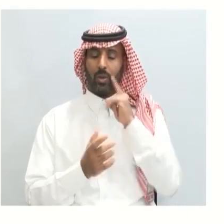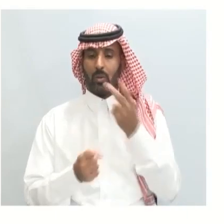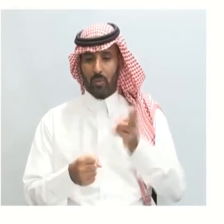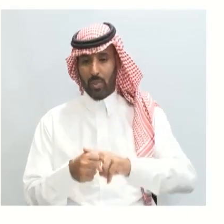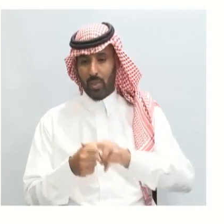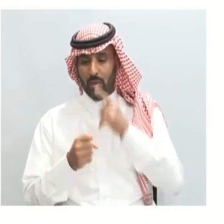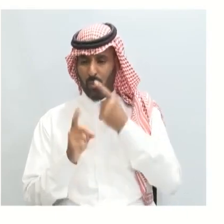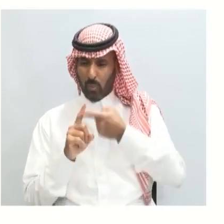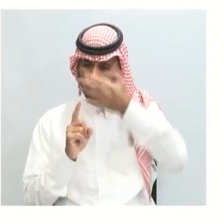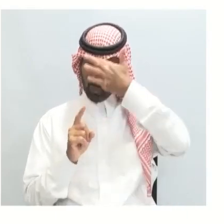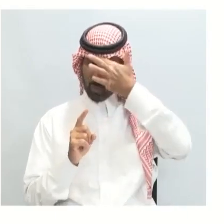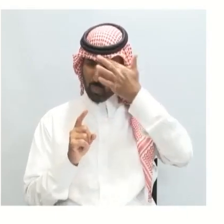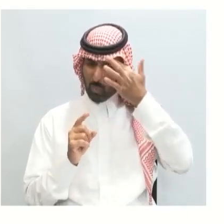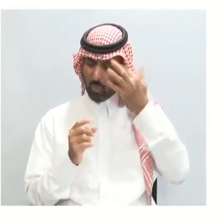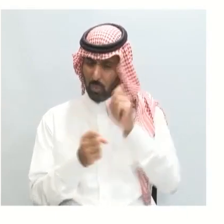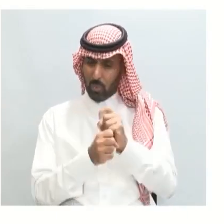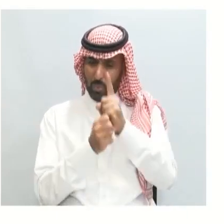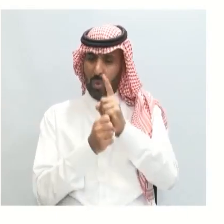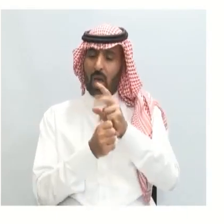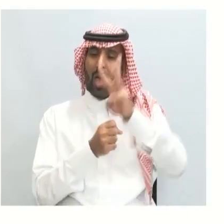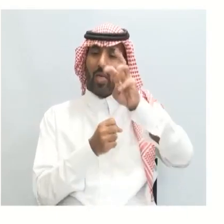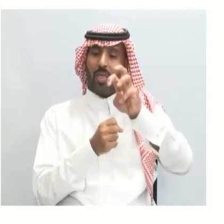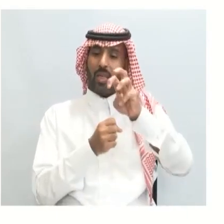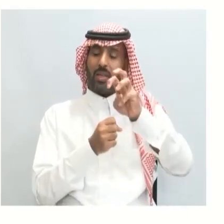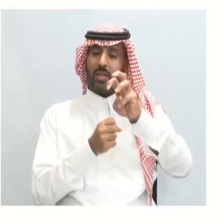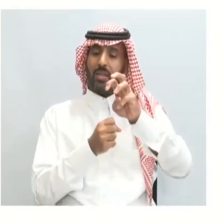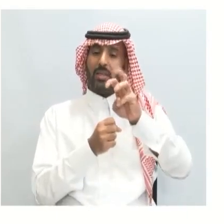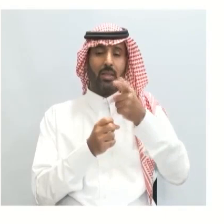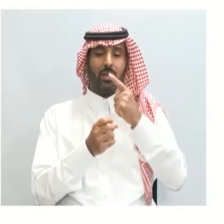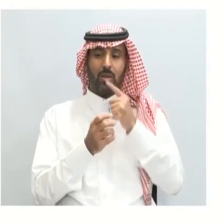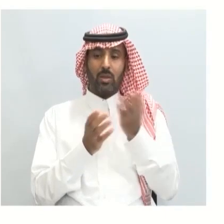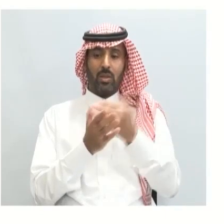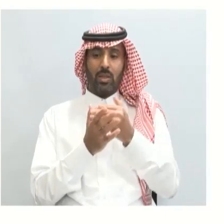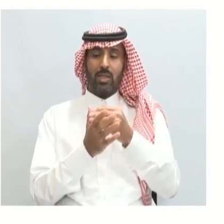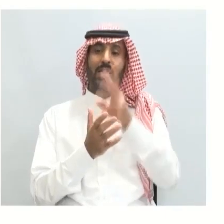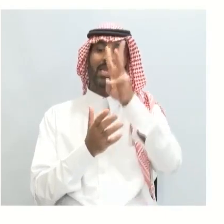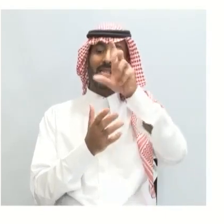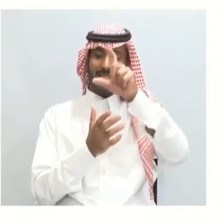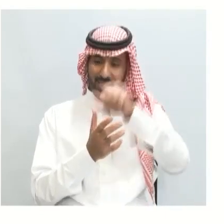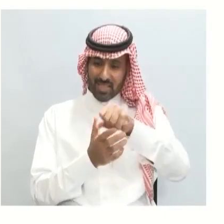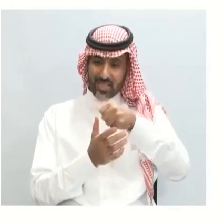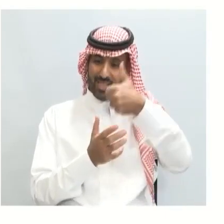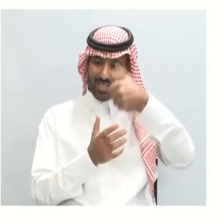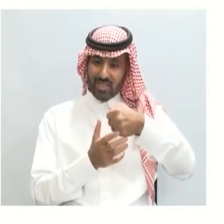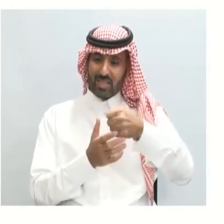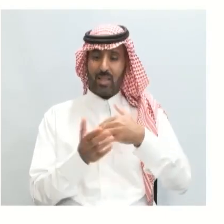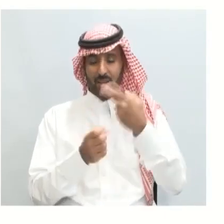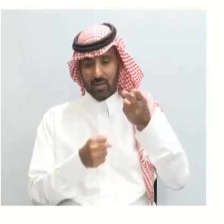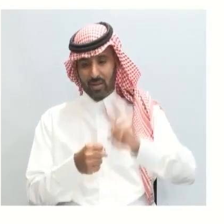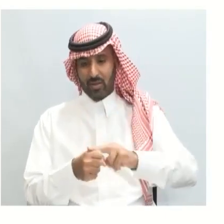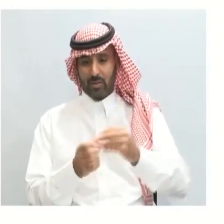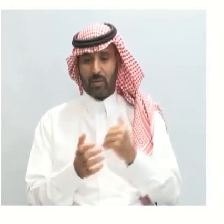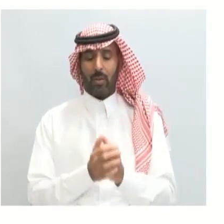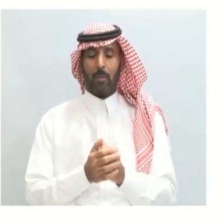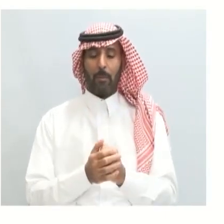مضاعفه درجه حراره غاز حجمه 30 حجمه 30 ما هي مضاعفه 30 سيكون 60